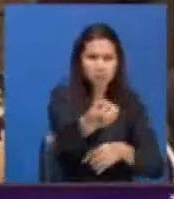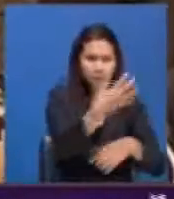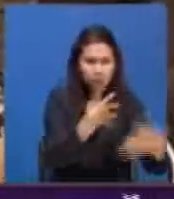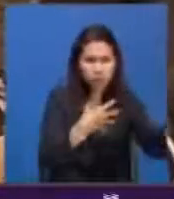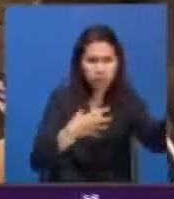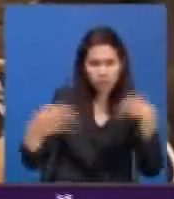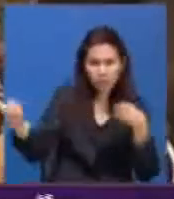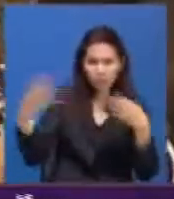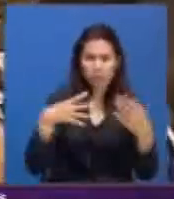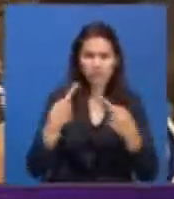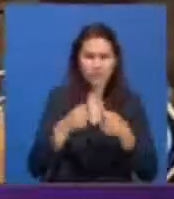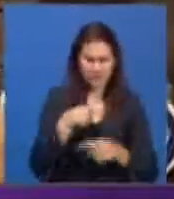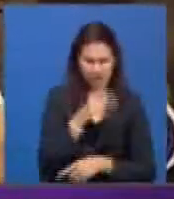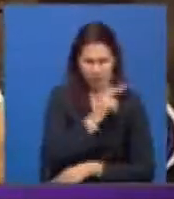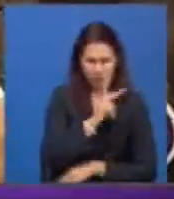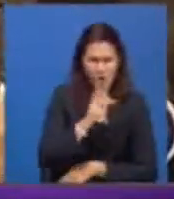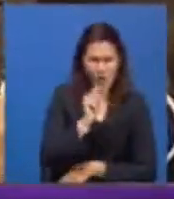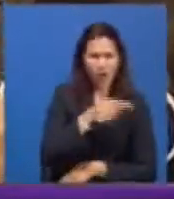กต.เป็นกลุ่มเดียวครับ